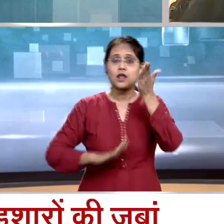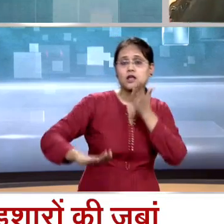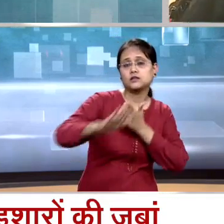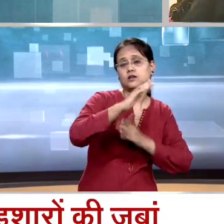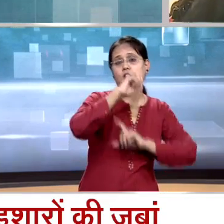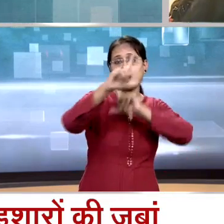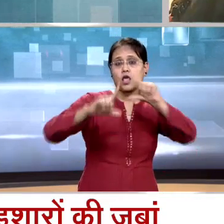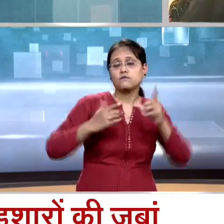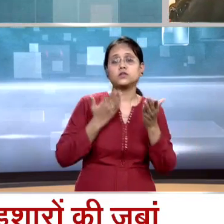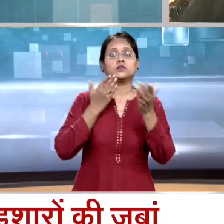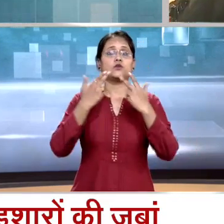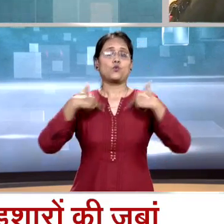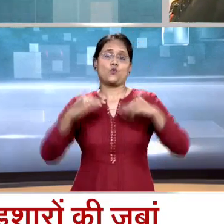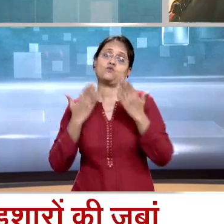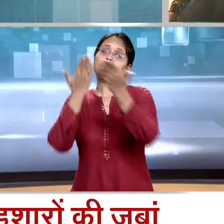लिए कोर्ट पहुंच गया है।